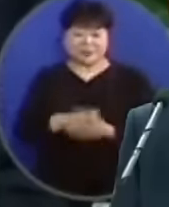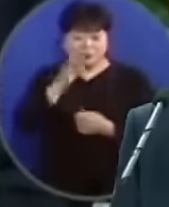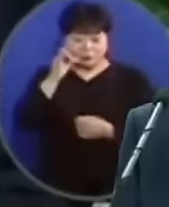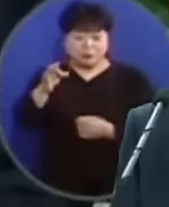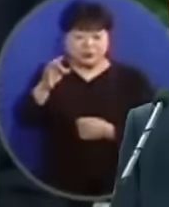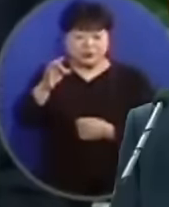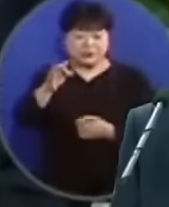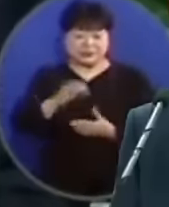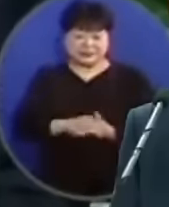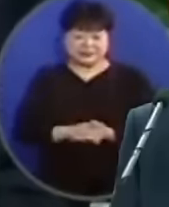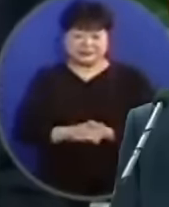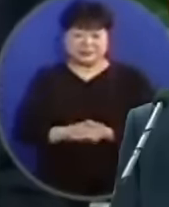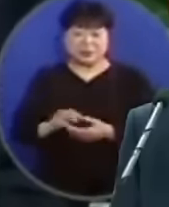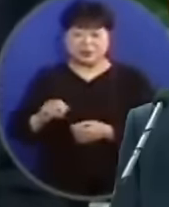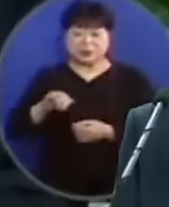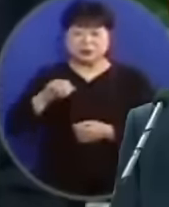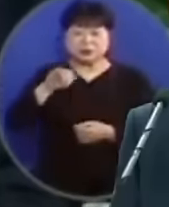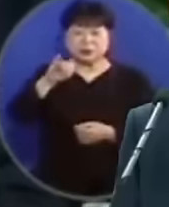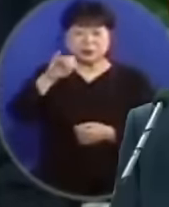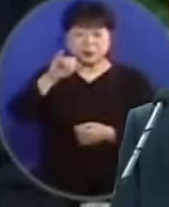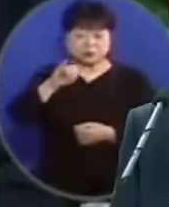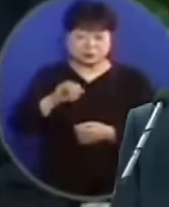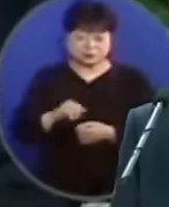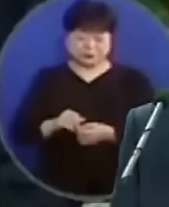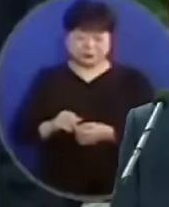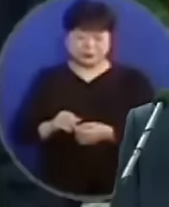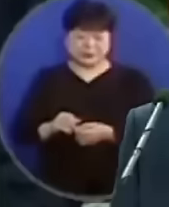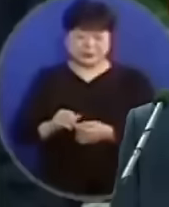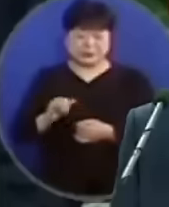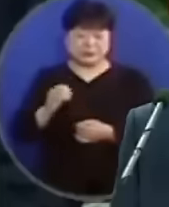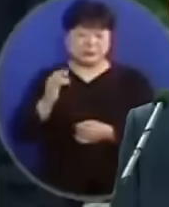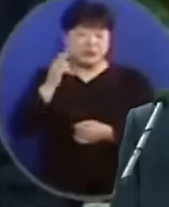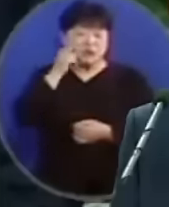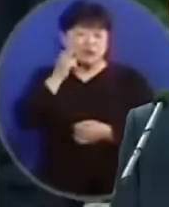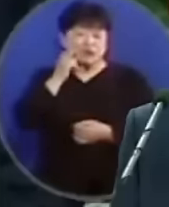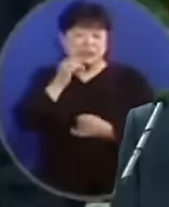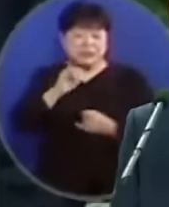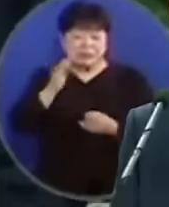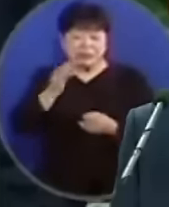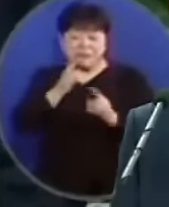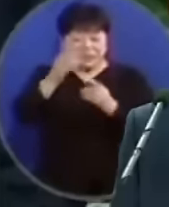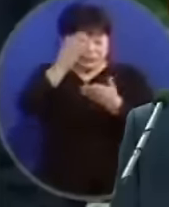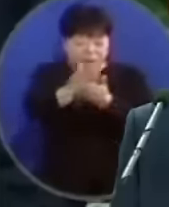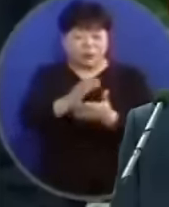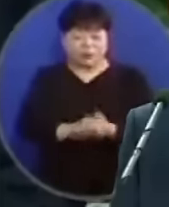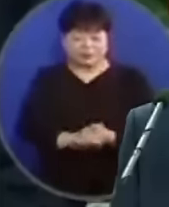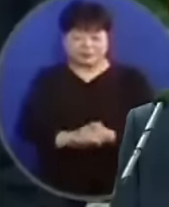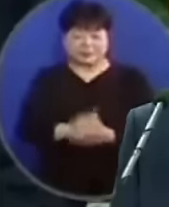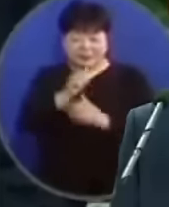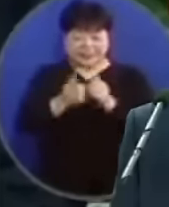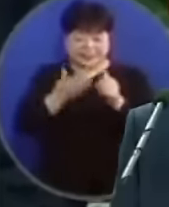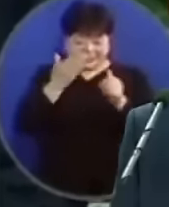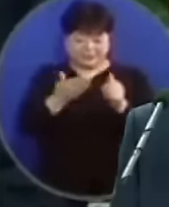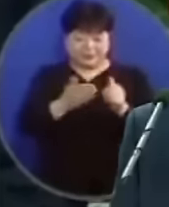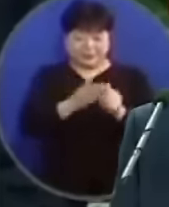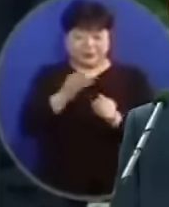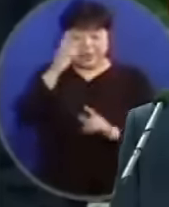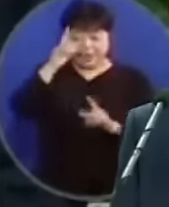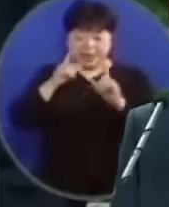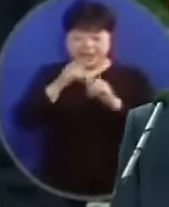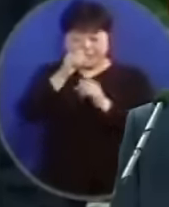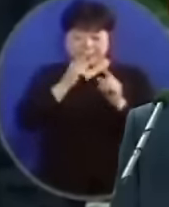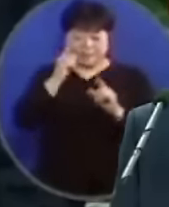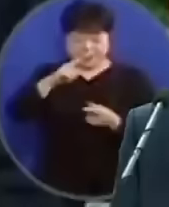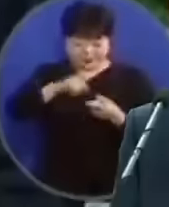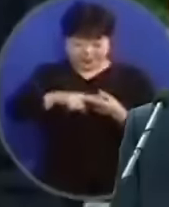물질적인 진화에 의해서 아메바가 진화되어 사람이 됐다 이런 헛된 소리 하지 말고 하나님이 우리를 하나님의